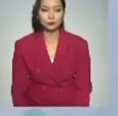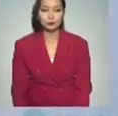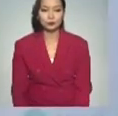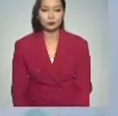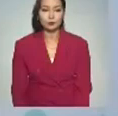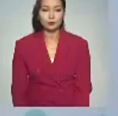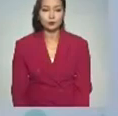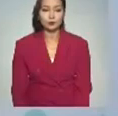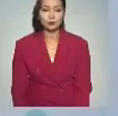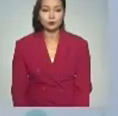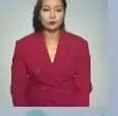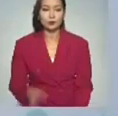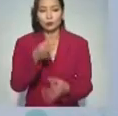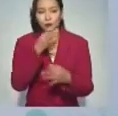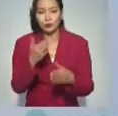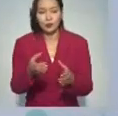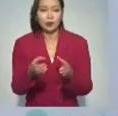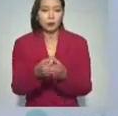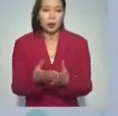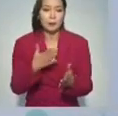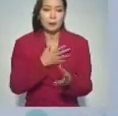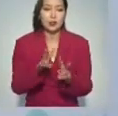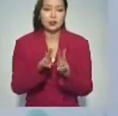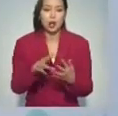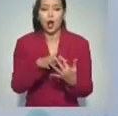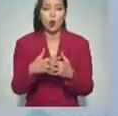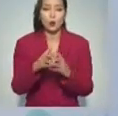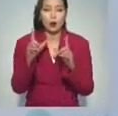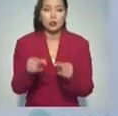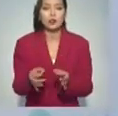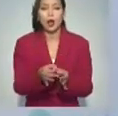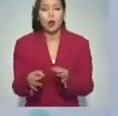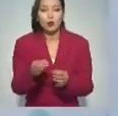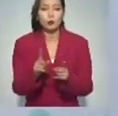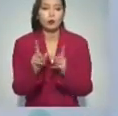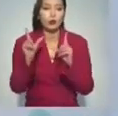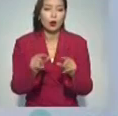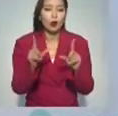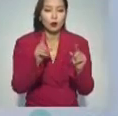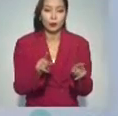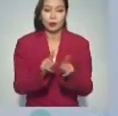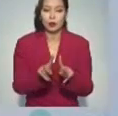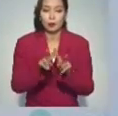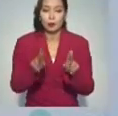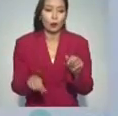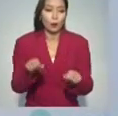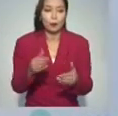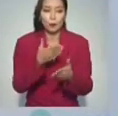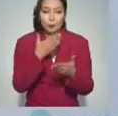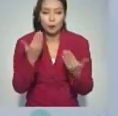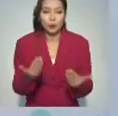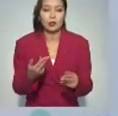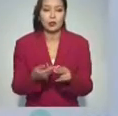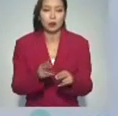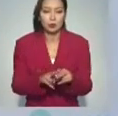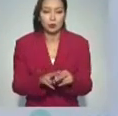Ешбір басқа өзге партия біз сияқты ауыл аймақтарға, аудандарға дейін баралатын мүмкіндігі жоқ. Олар енді оған талпынбайын ма,